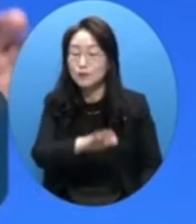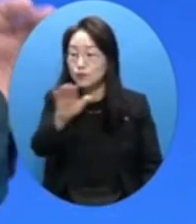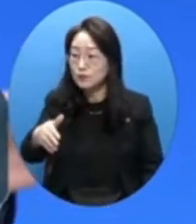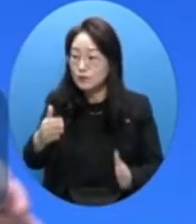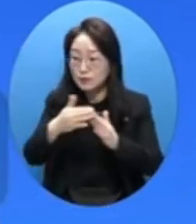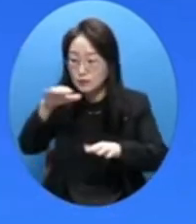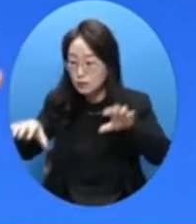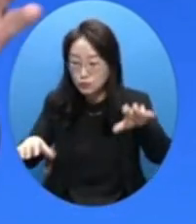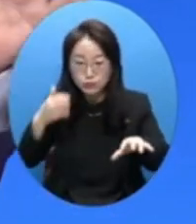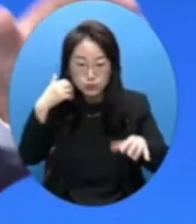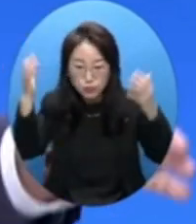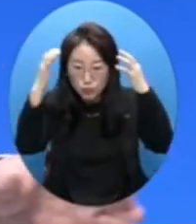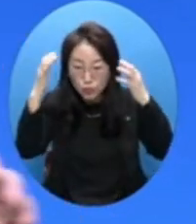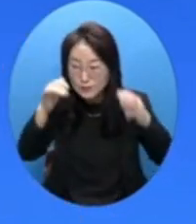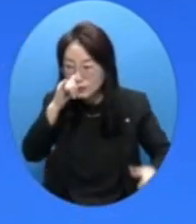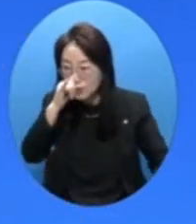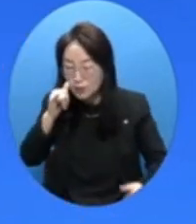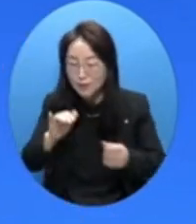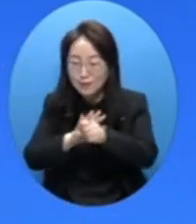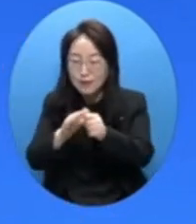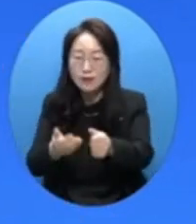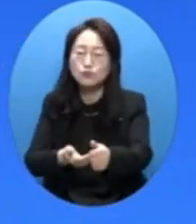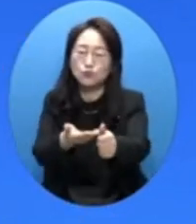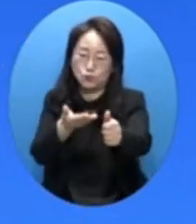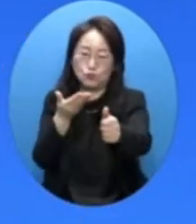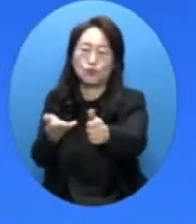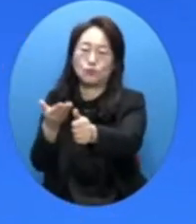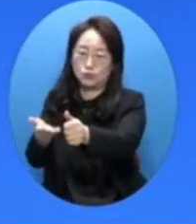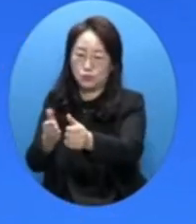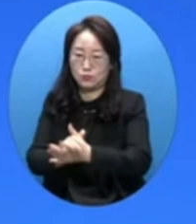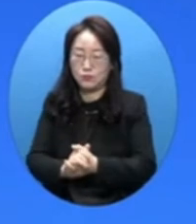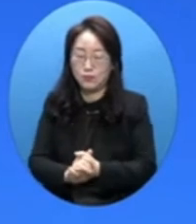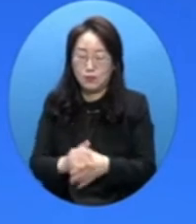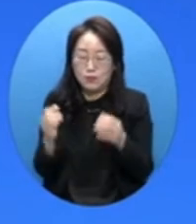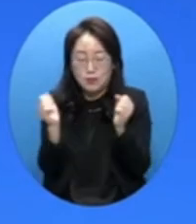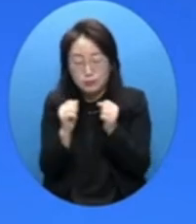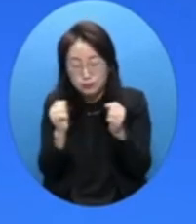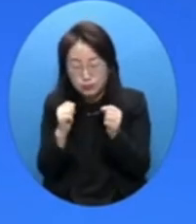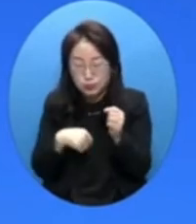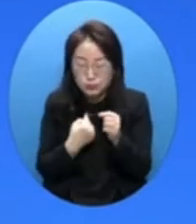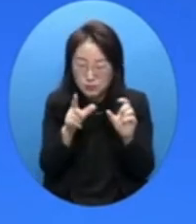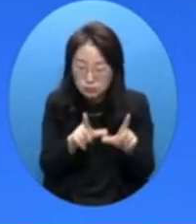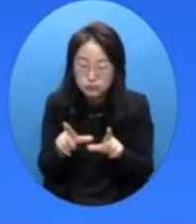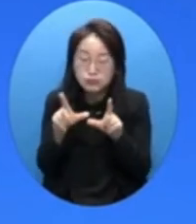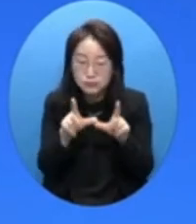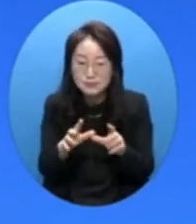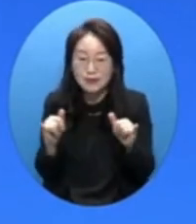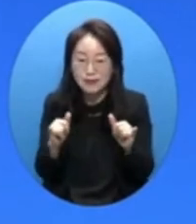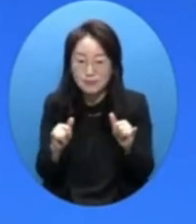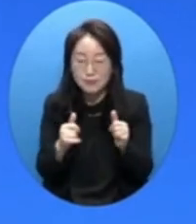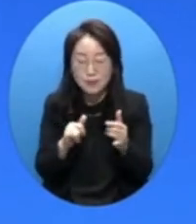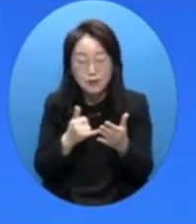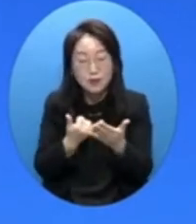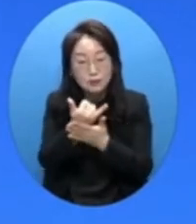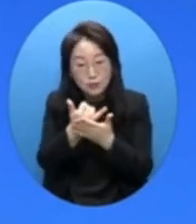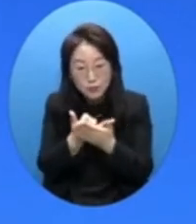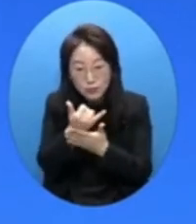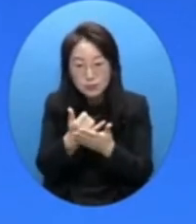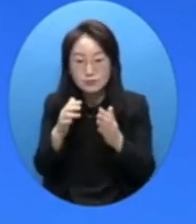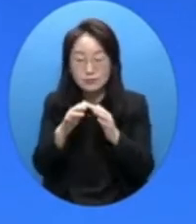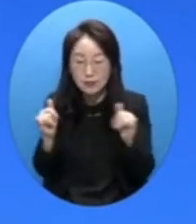주위에 고난 당한 뉴스를 사랑으로 돌봐야 됩니다 추운 교를 보내는 독구노인 선언 손을 가장